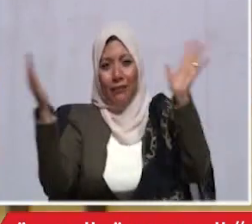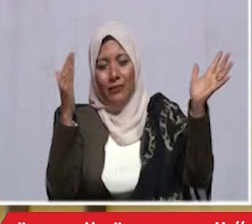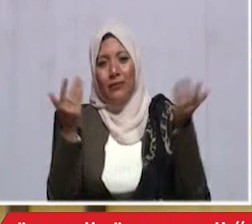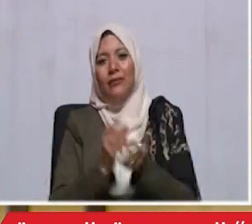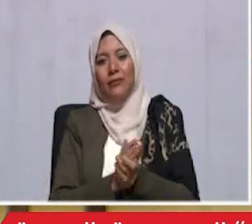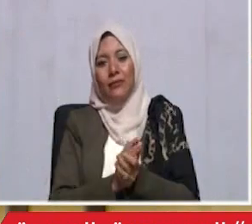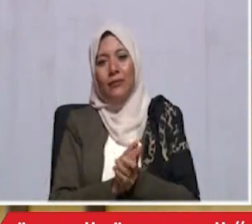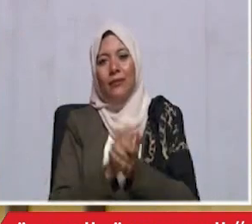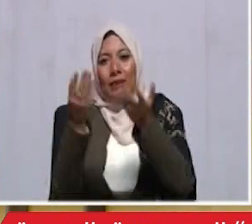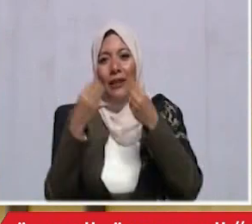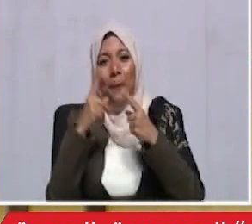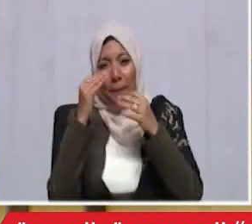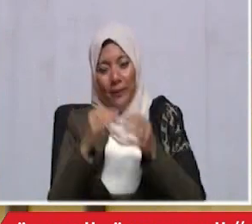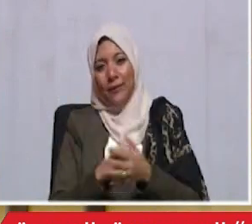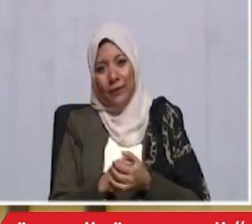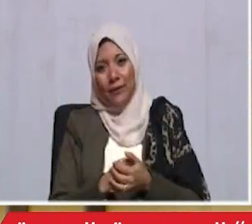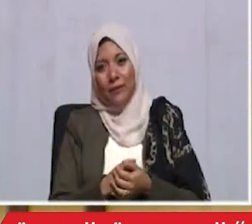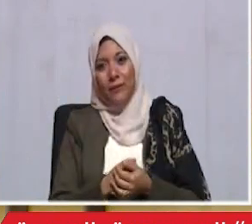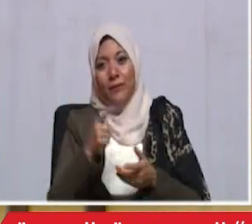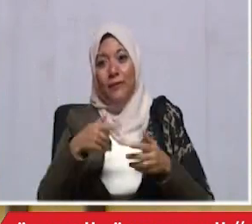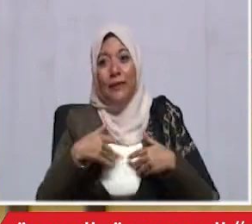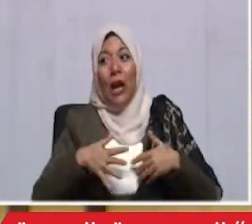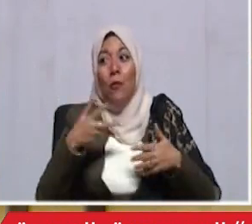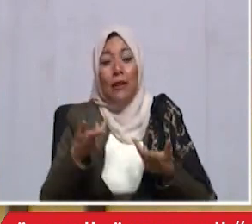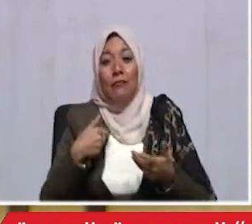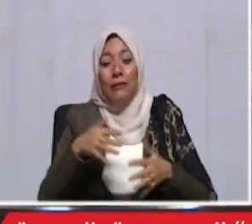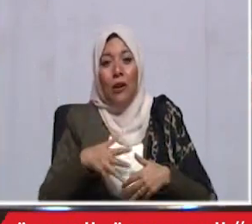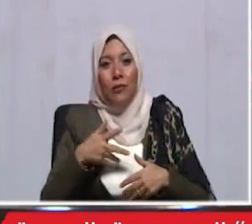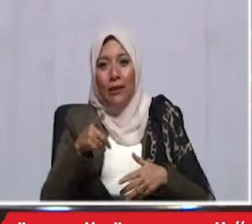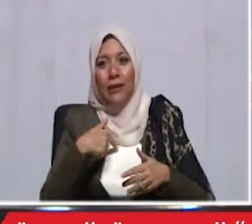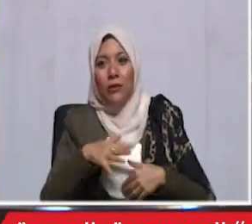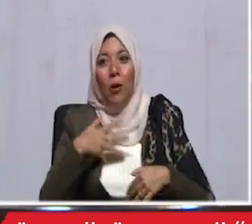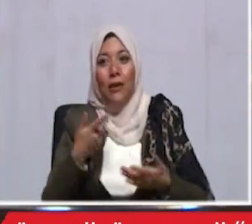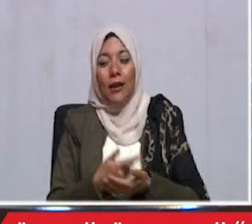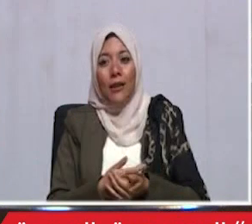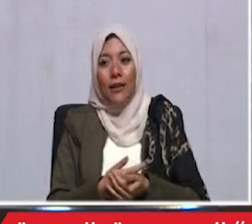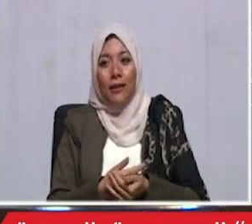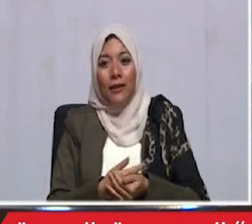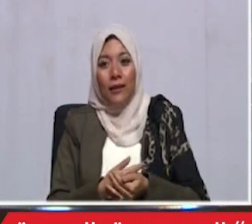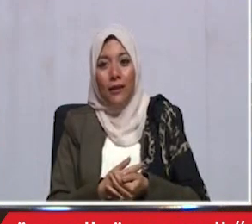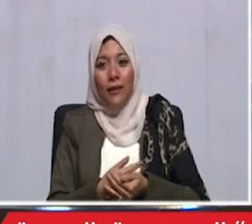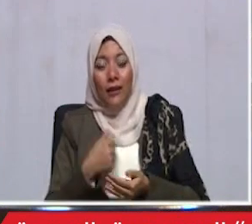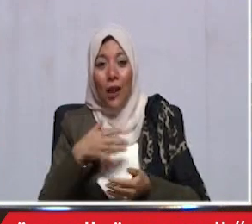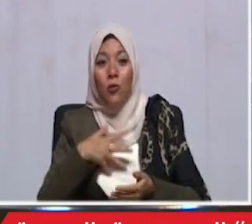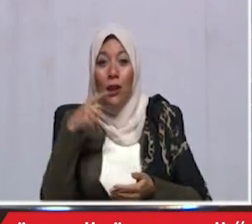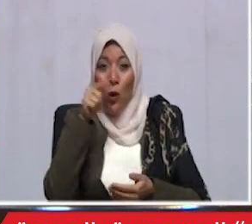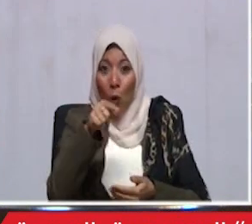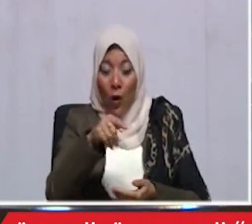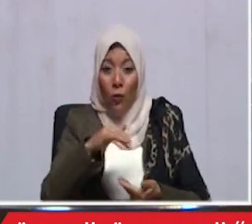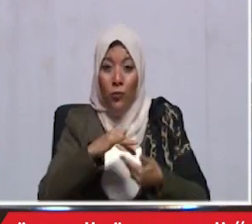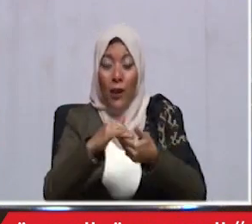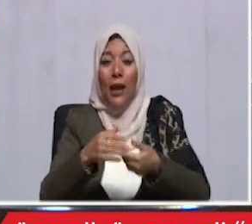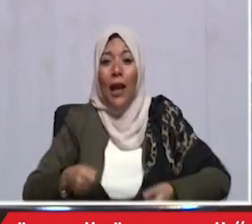الجميل ده، ده كلام الحمد رائع لله. جدا. طب انت نفسك في ايه لما بعتت انك كنت عايزه انا ايه؟ نفسي له في